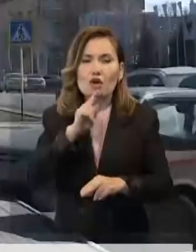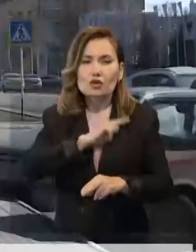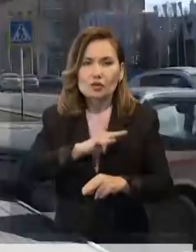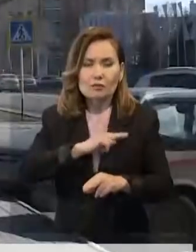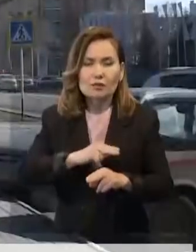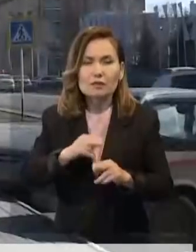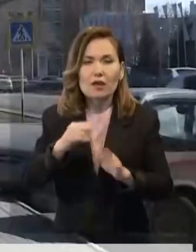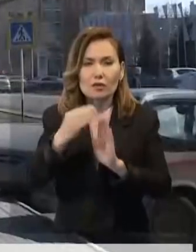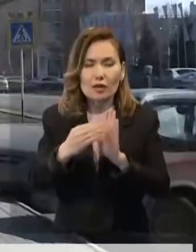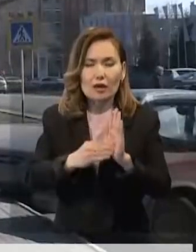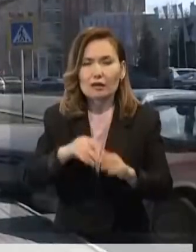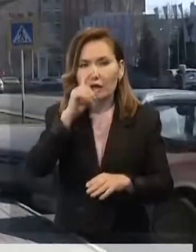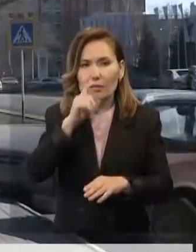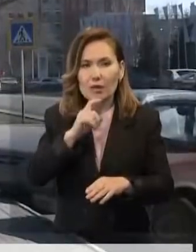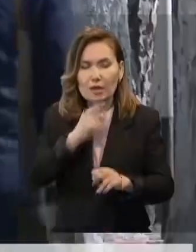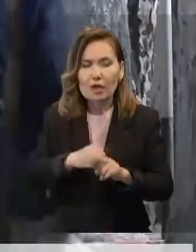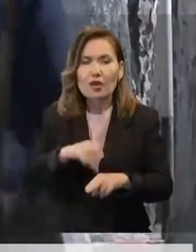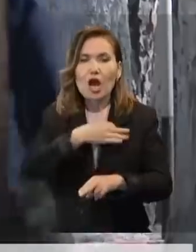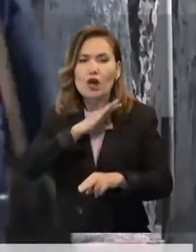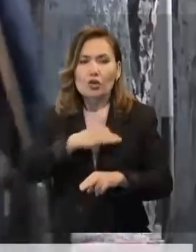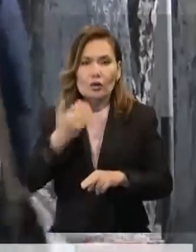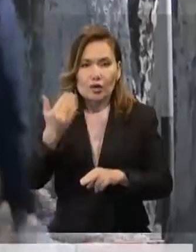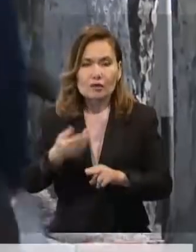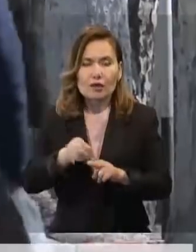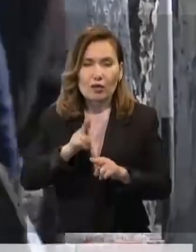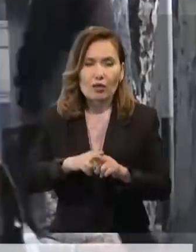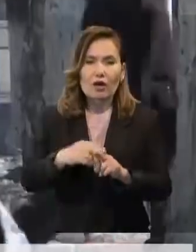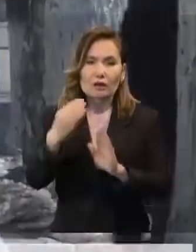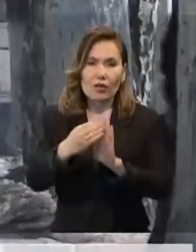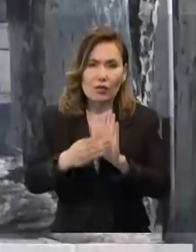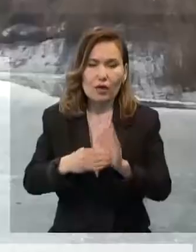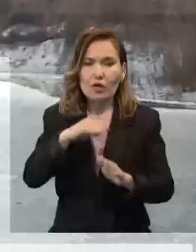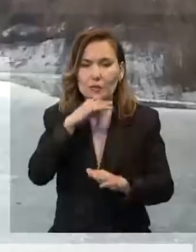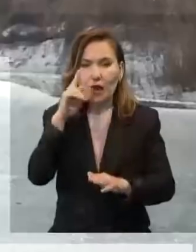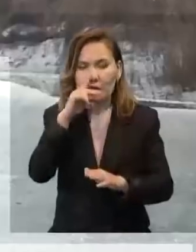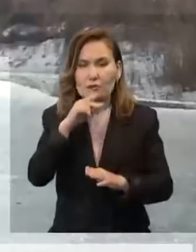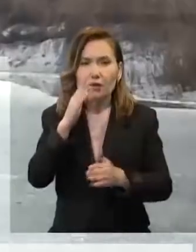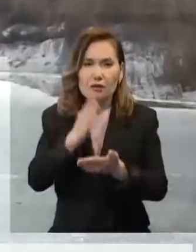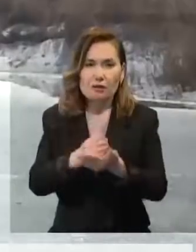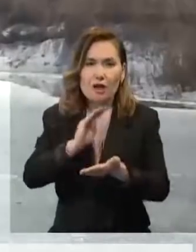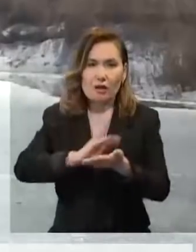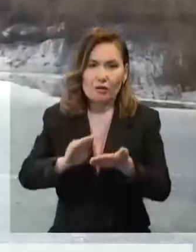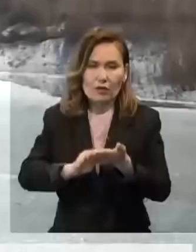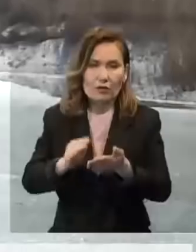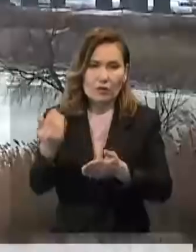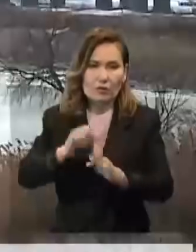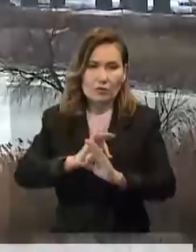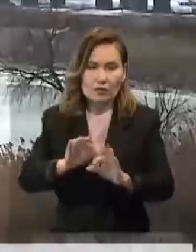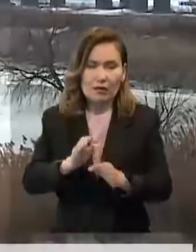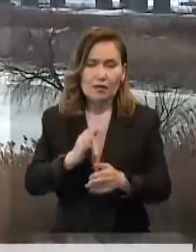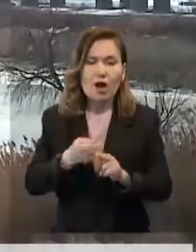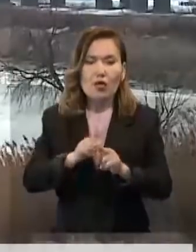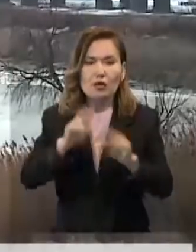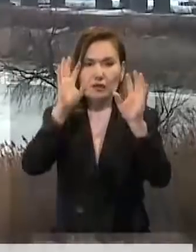Біз түгілі тіс қаққан заңгерлердің өзі аталған баптың шикілігі бар екендігін растап отыр. Бұл жерде заңға түзету енгізу керек